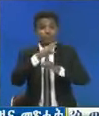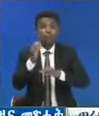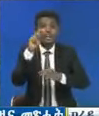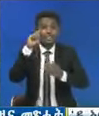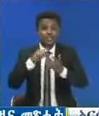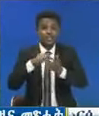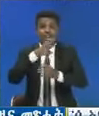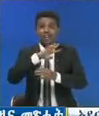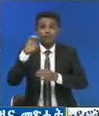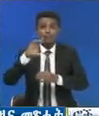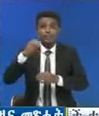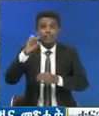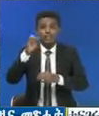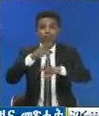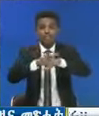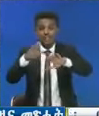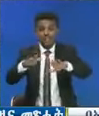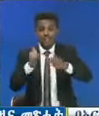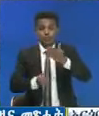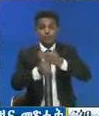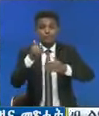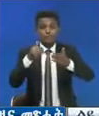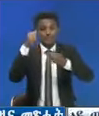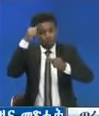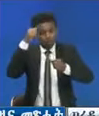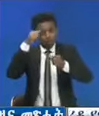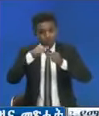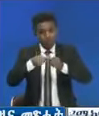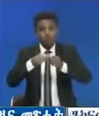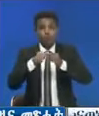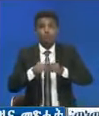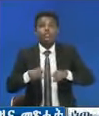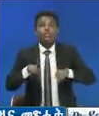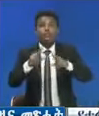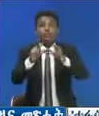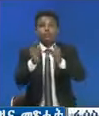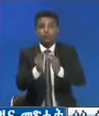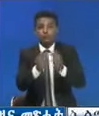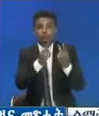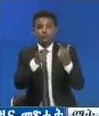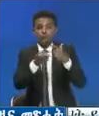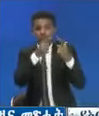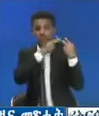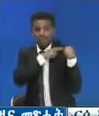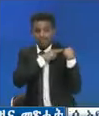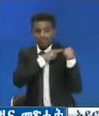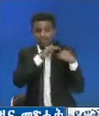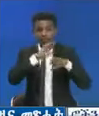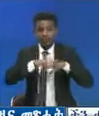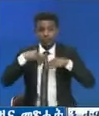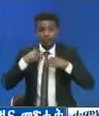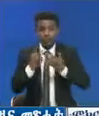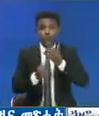በ1400 ሄክታር መሬት ላይ ጉዳት ማድረሱን ያስታወሱት የግብርና ቢሮ ምክትል ኃላፊ አቶ ተስፋው መንግስቴ ያንበጣ መንጋው በስፋት እንዳይከሰትና